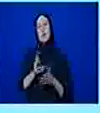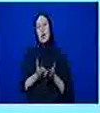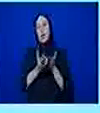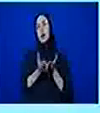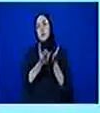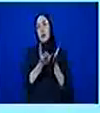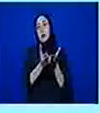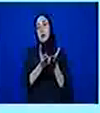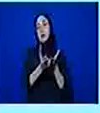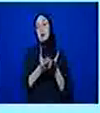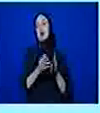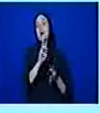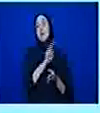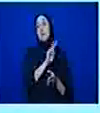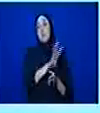telah kita